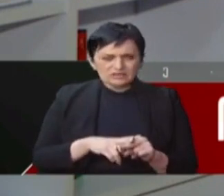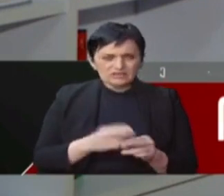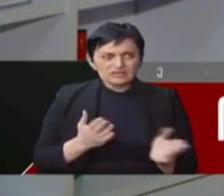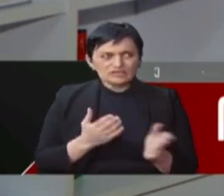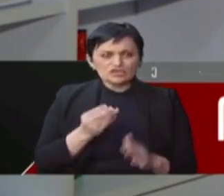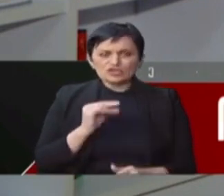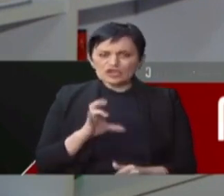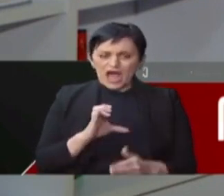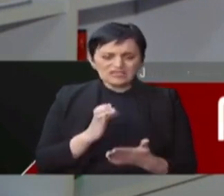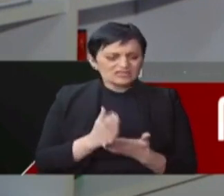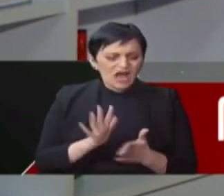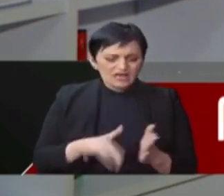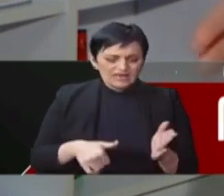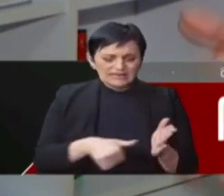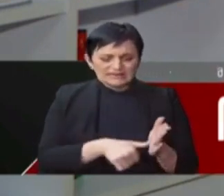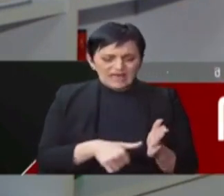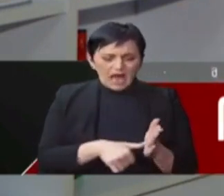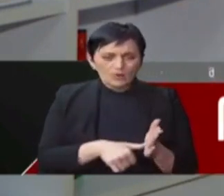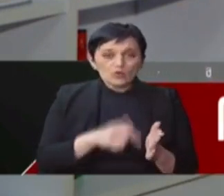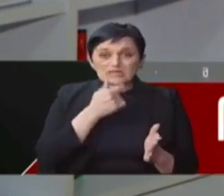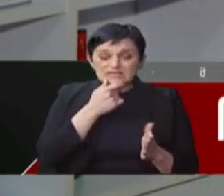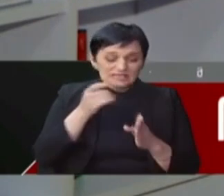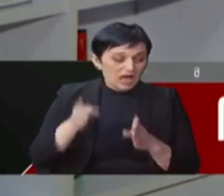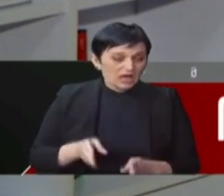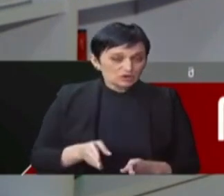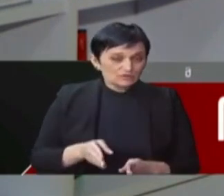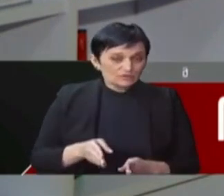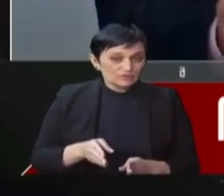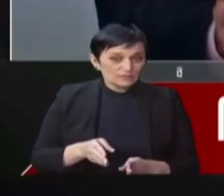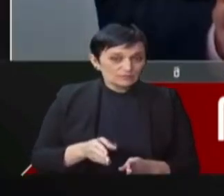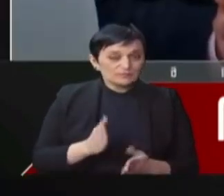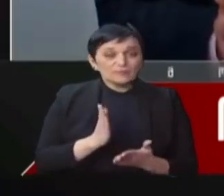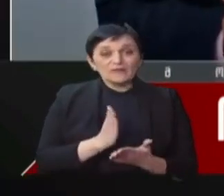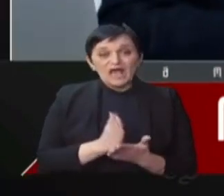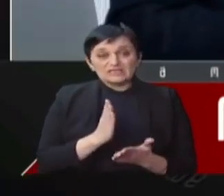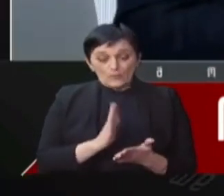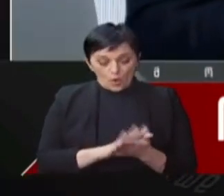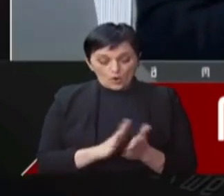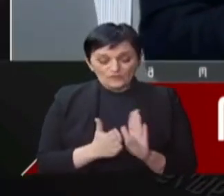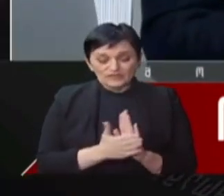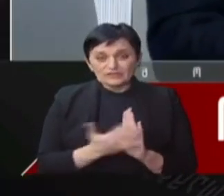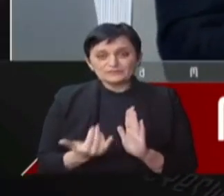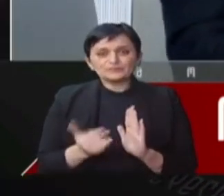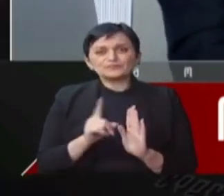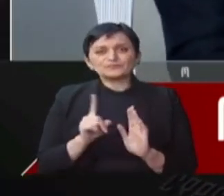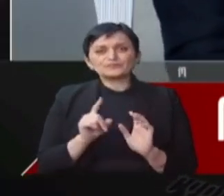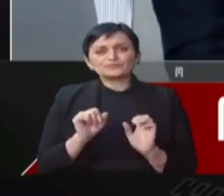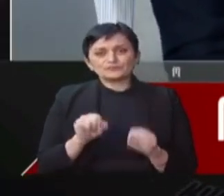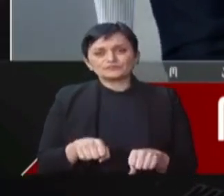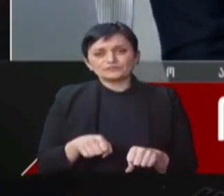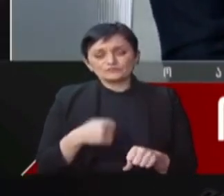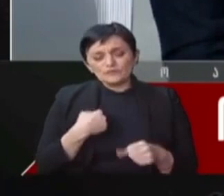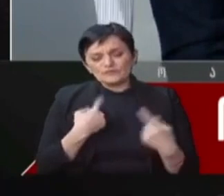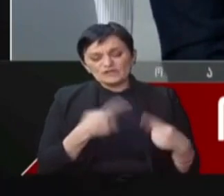თითქმის შანსი არ აქვს რომ დაეხმაროს მიხეილ სააკაშვილს. Არსებული ვითარება ბატონო ვახტანგ, რა შესაძლებლობებს უჩეს